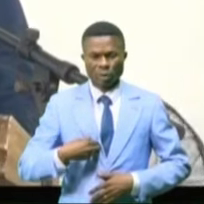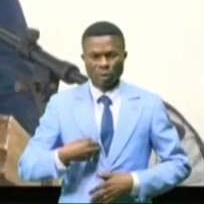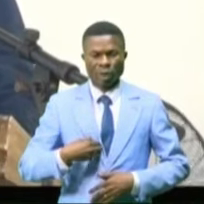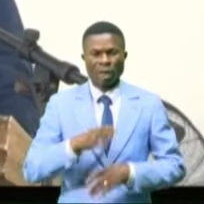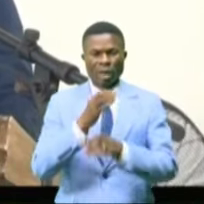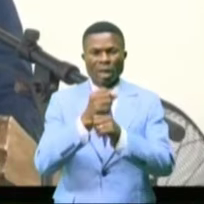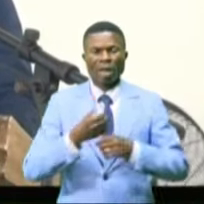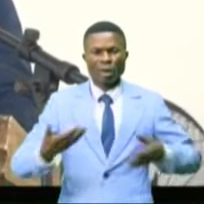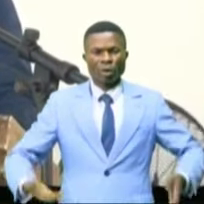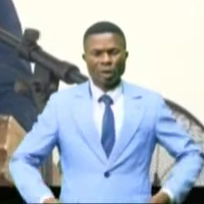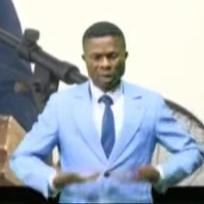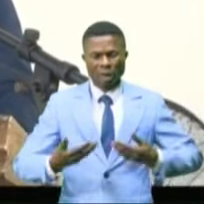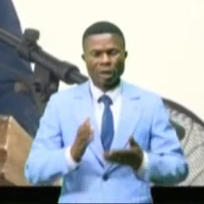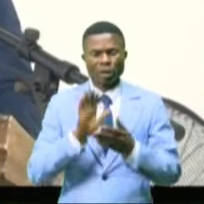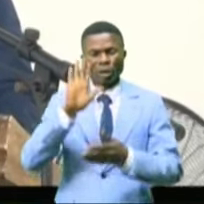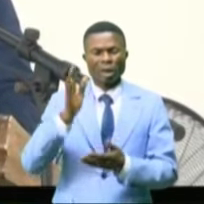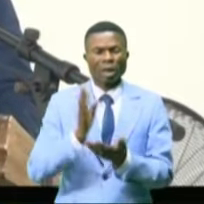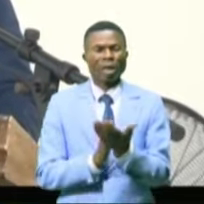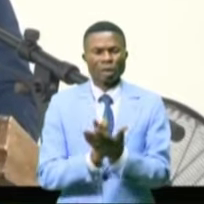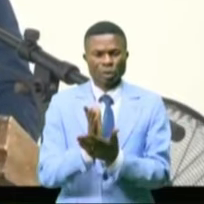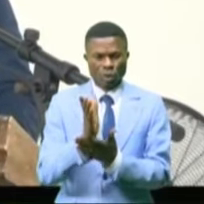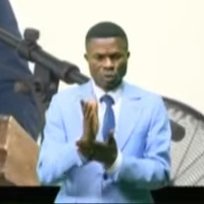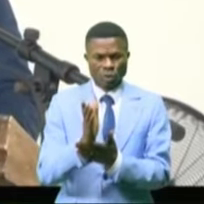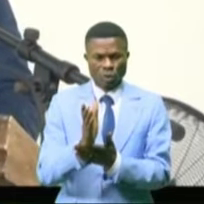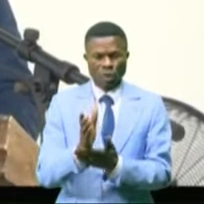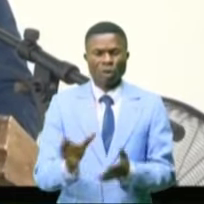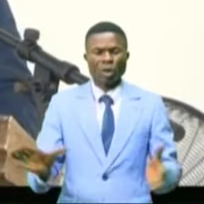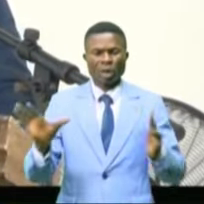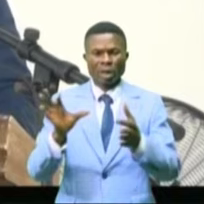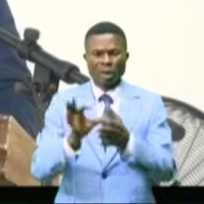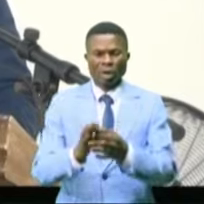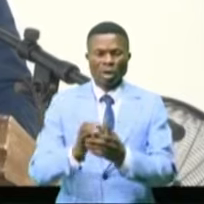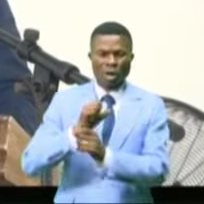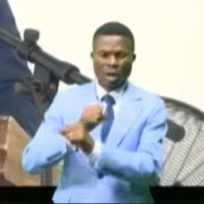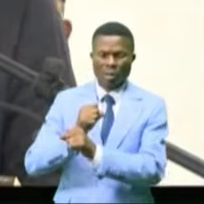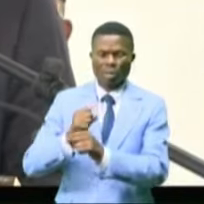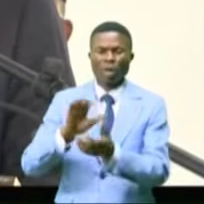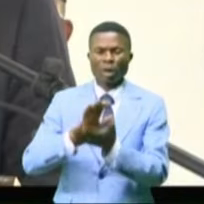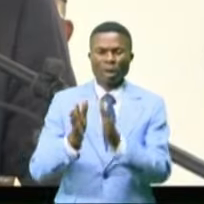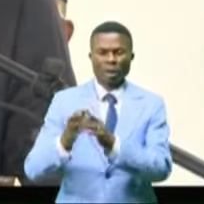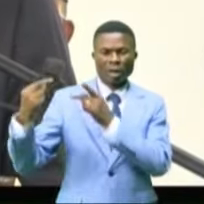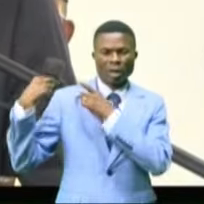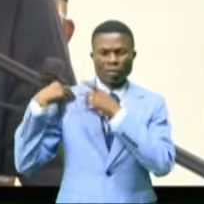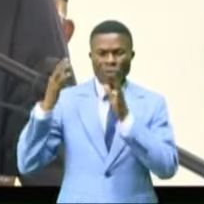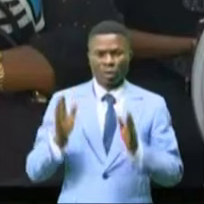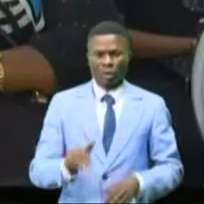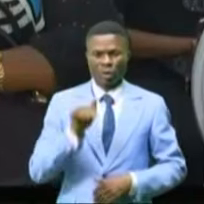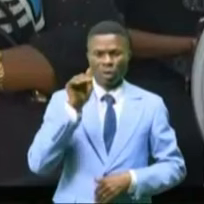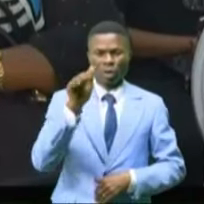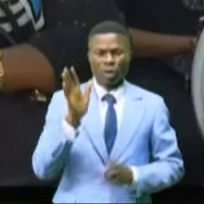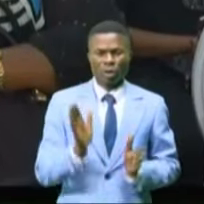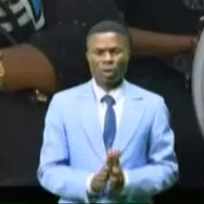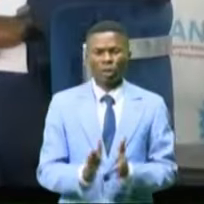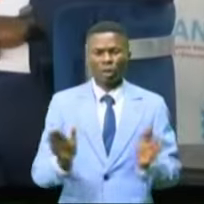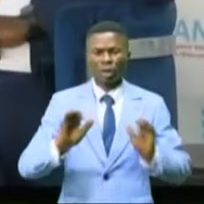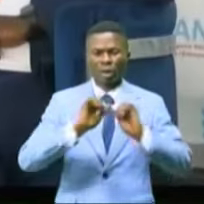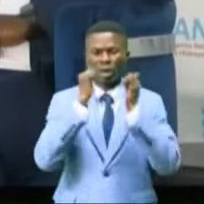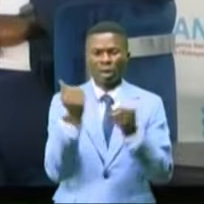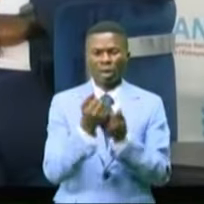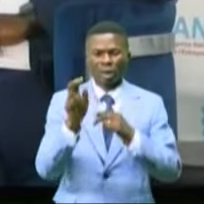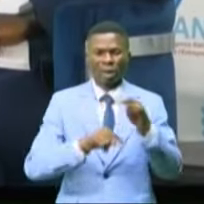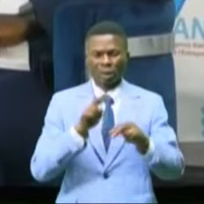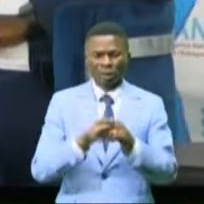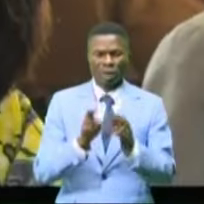jouir pleinement de leurs droits et de consolider à leur autonomie. Le directeur général de l'Agence nationale